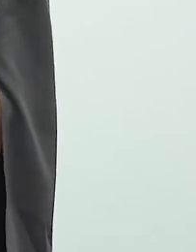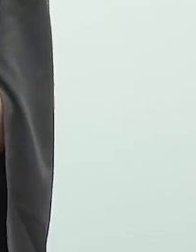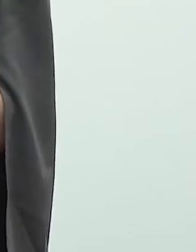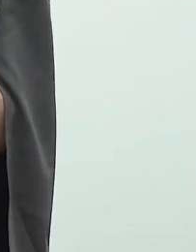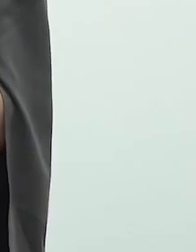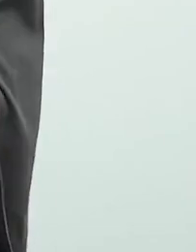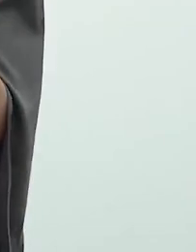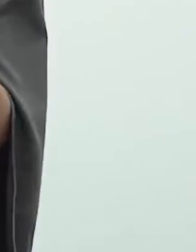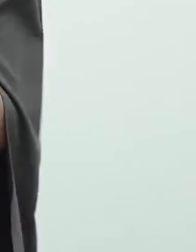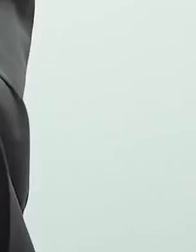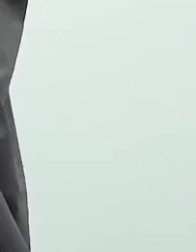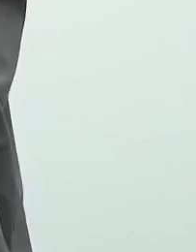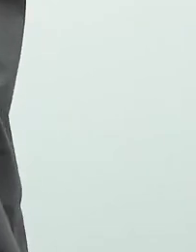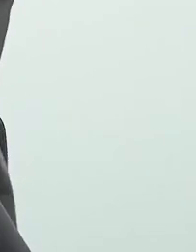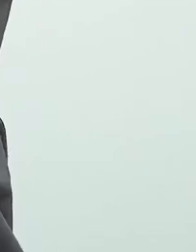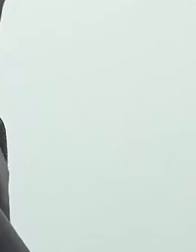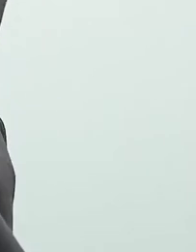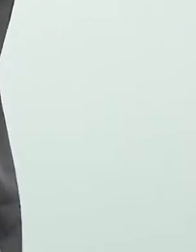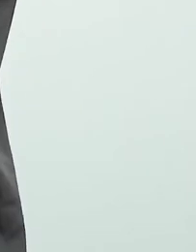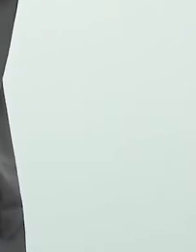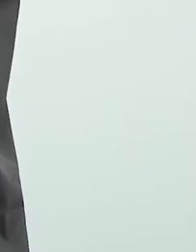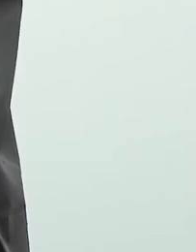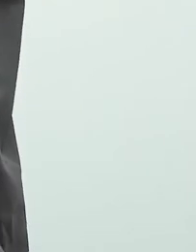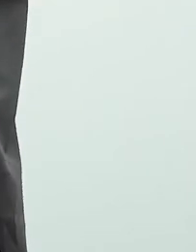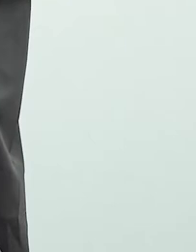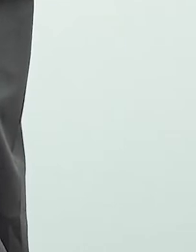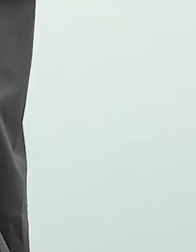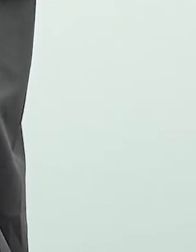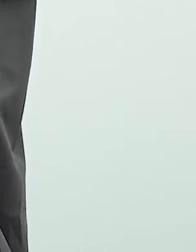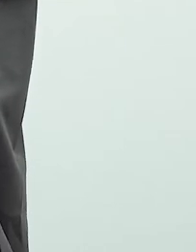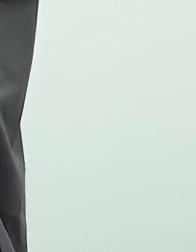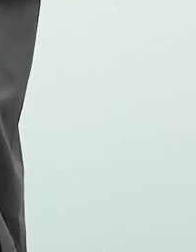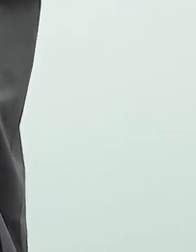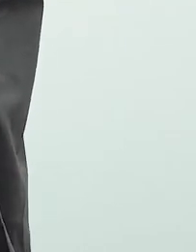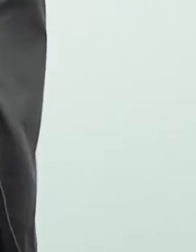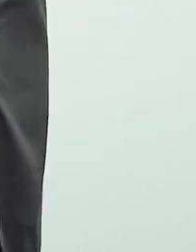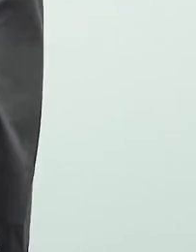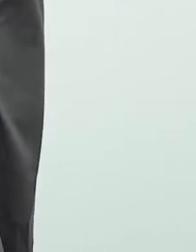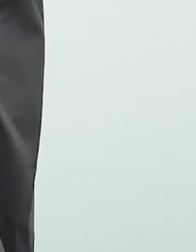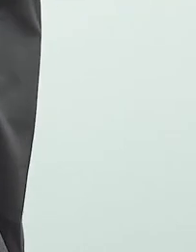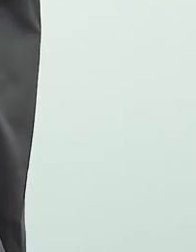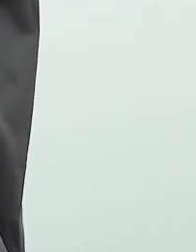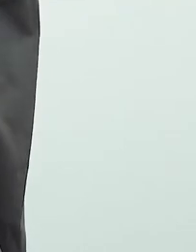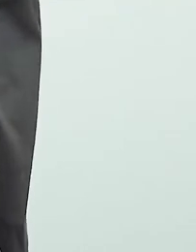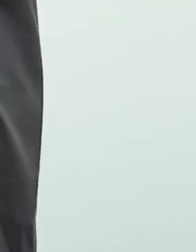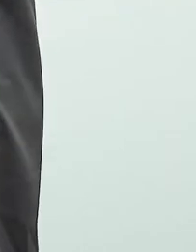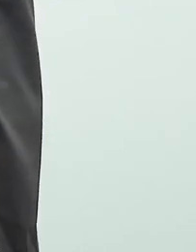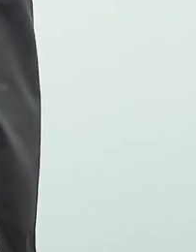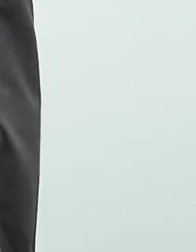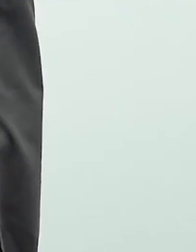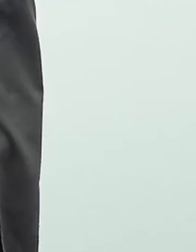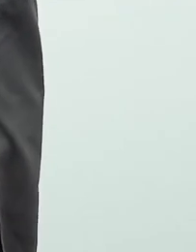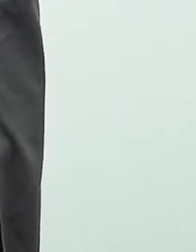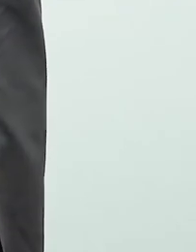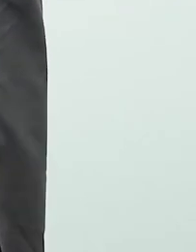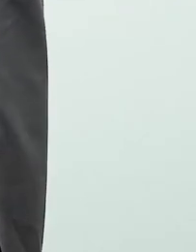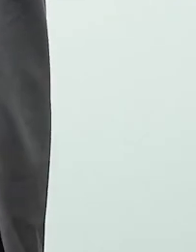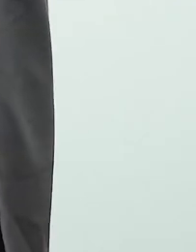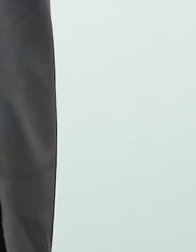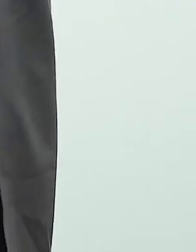나올때까지 사실은 기다리고 사실은 대부분 외국 영화만 보게 되는 것 같아요 4